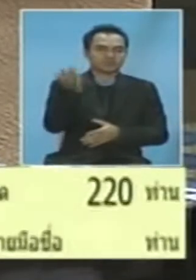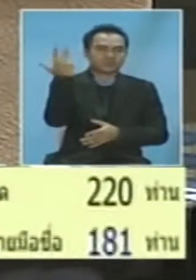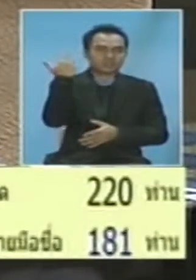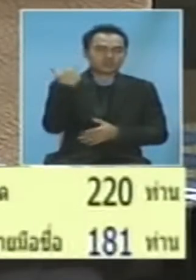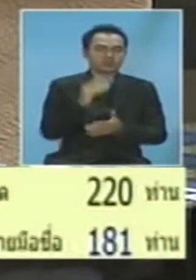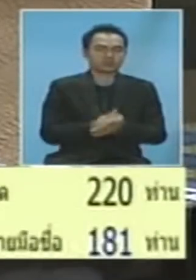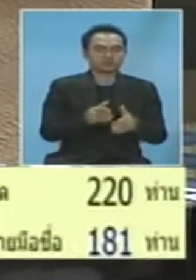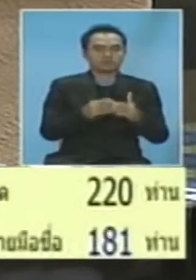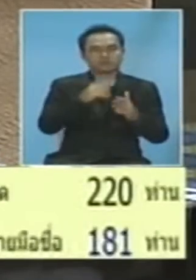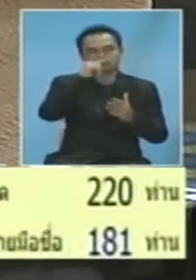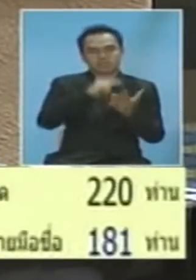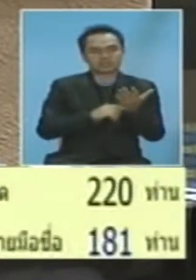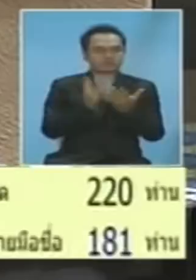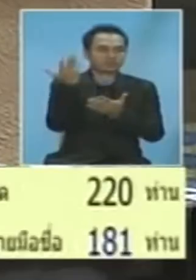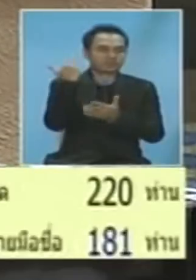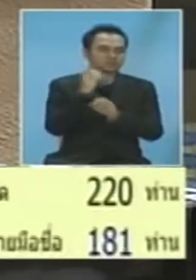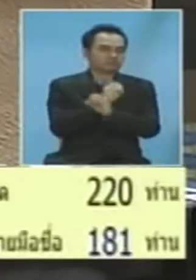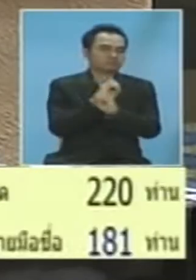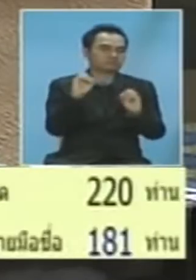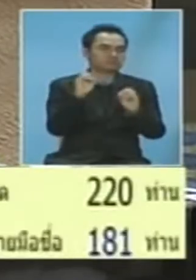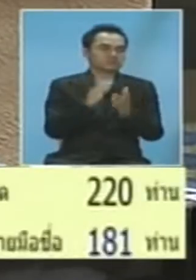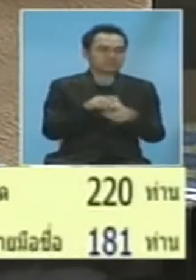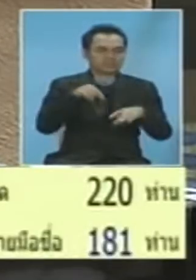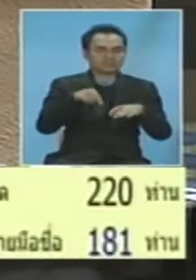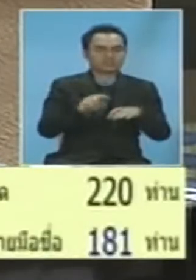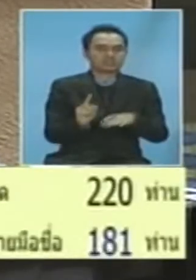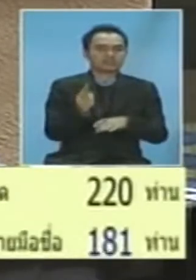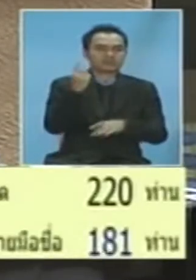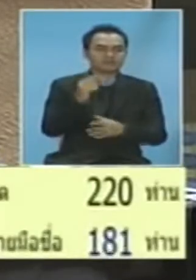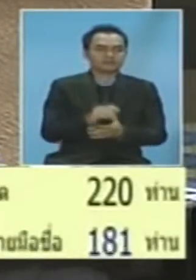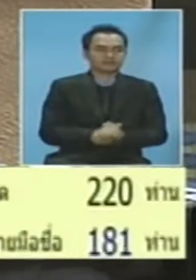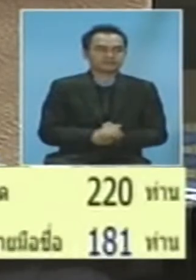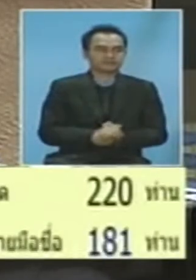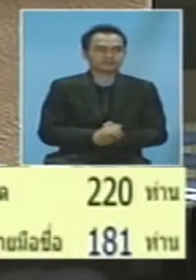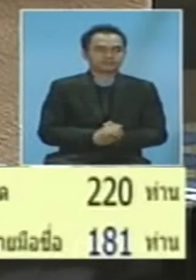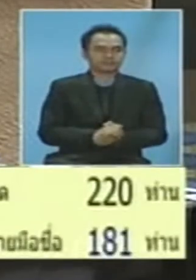ศนี้ได้เคยมีการจับทุจริตม